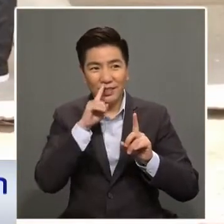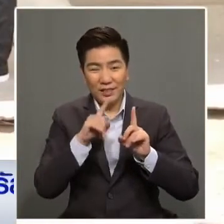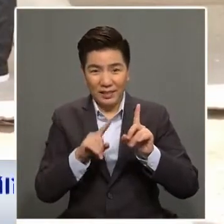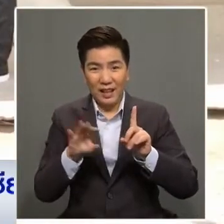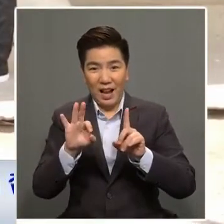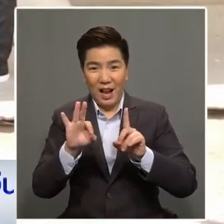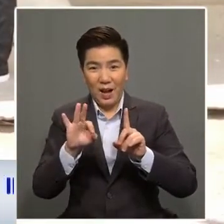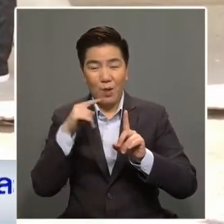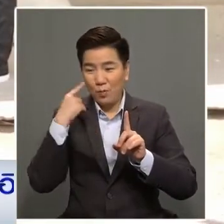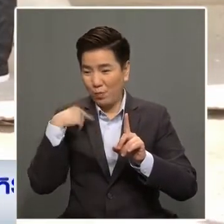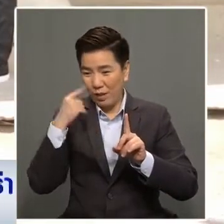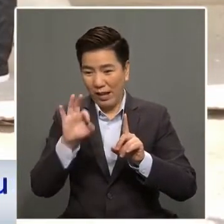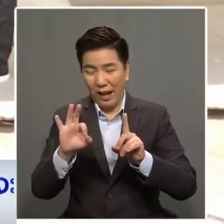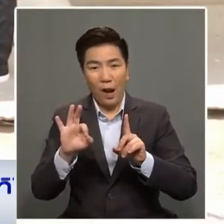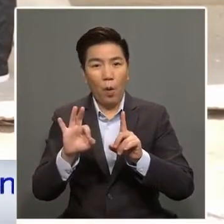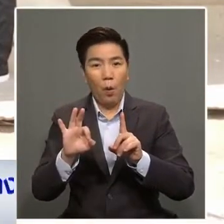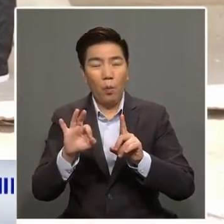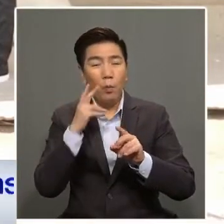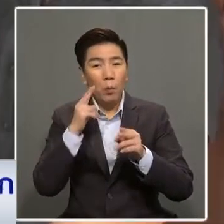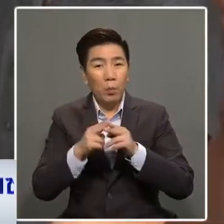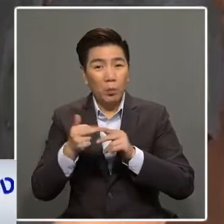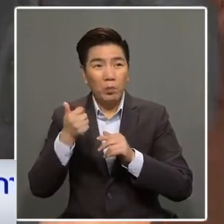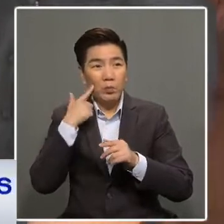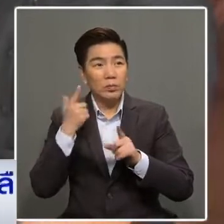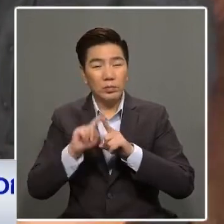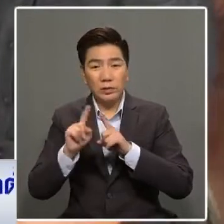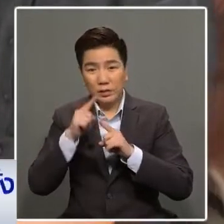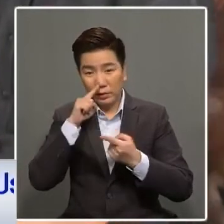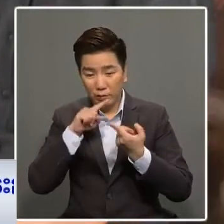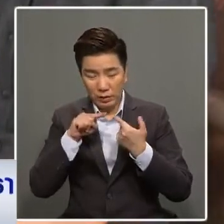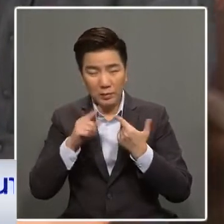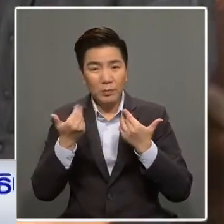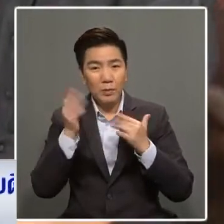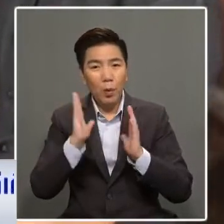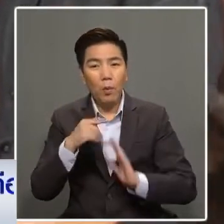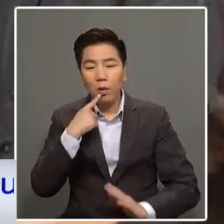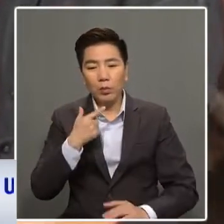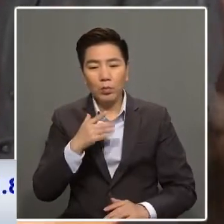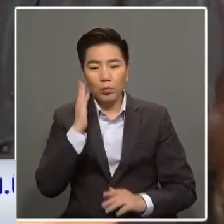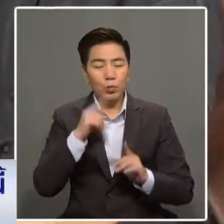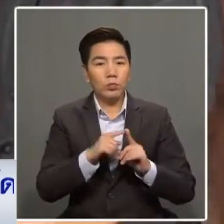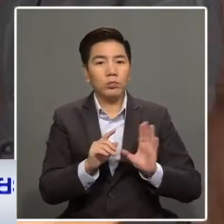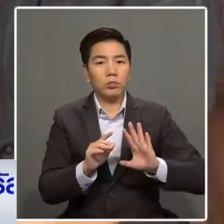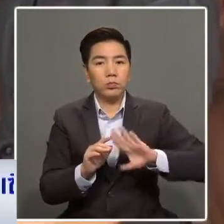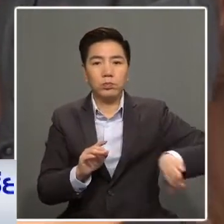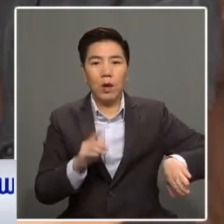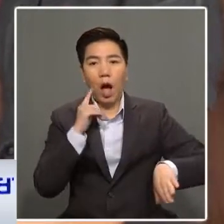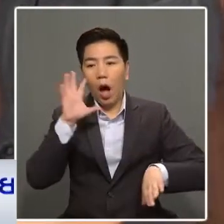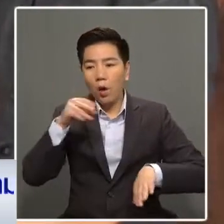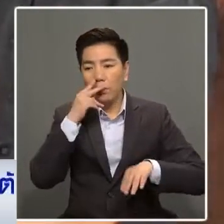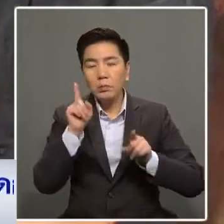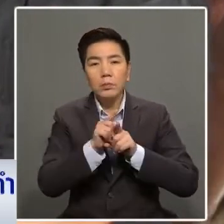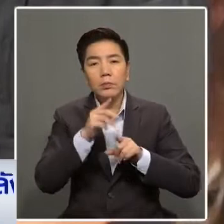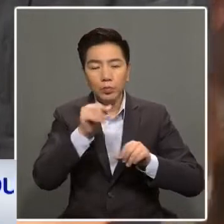วเดียวแต่ตัวเมียตั้ง9มันจะไหวเหรอ ถ้าหาว่าบางคนเขาก็จะไม่เลี้ยงตัวผู้เลยเขาก็ใช้วิธีผสม